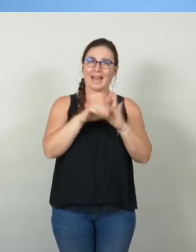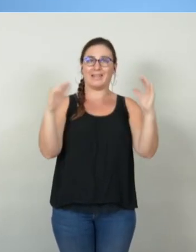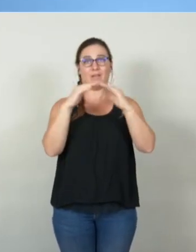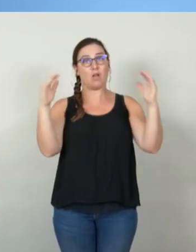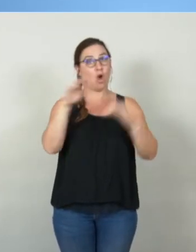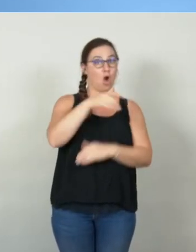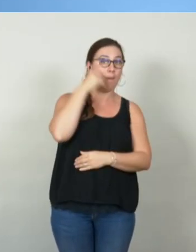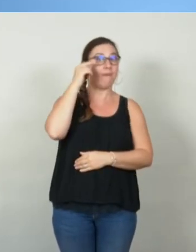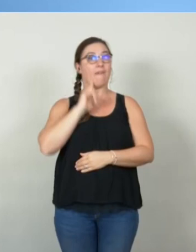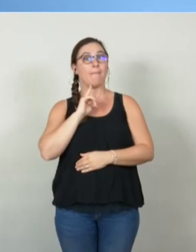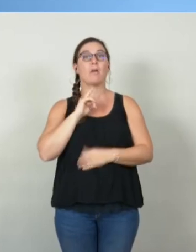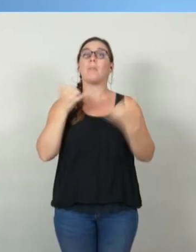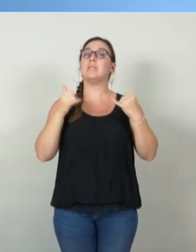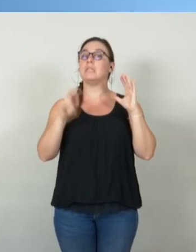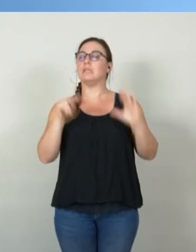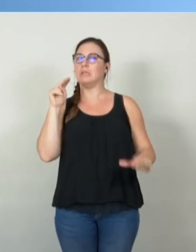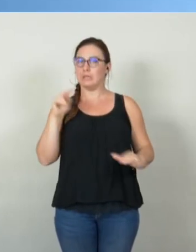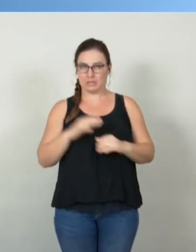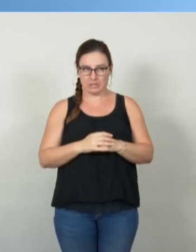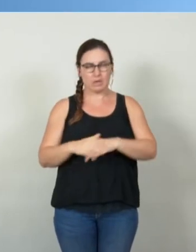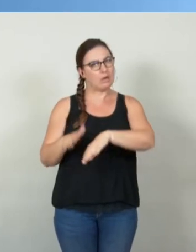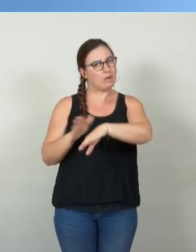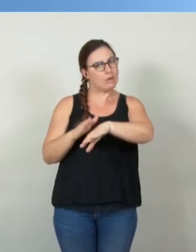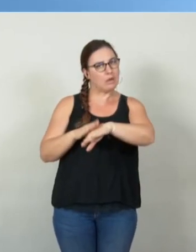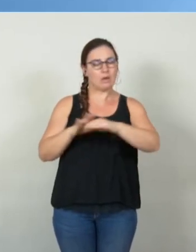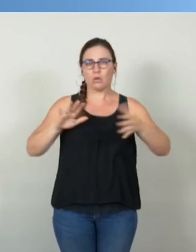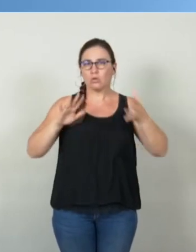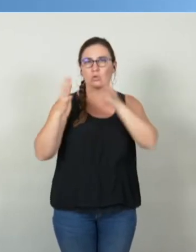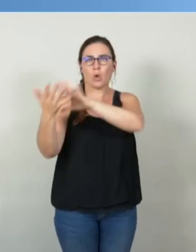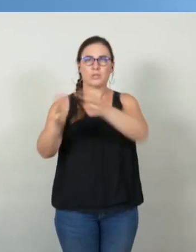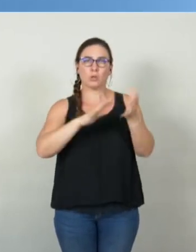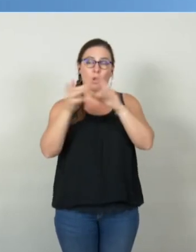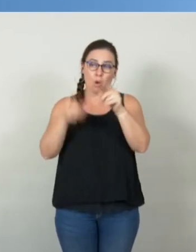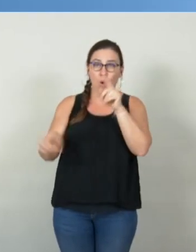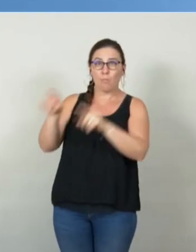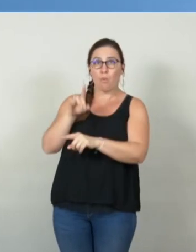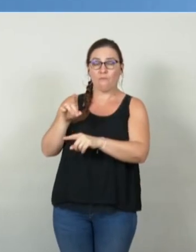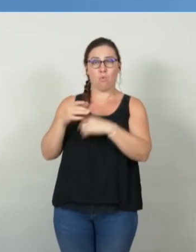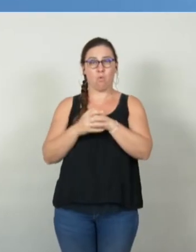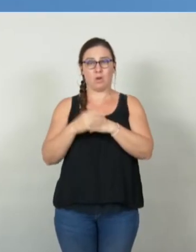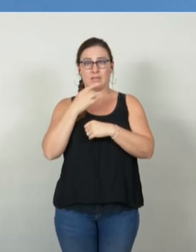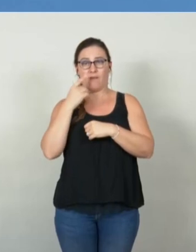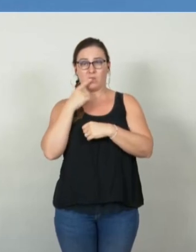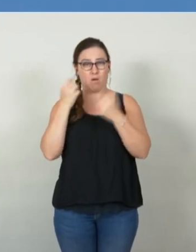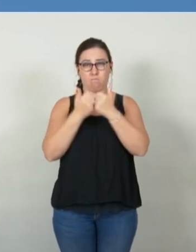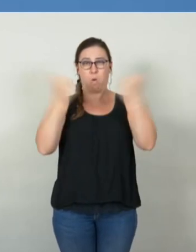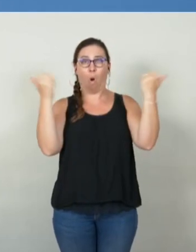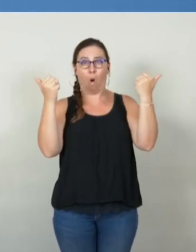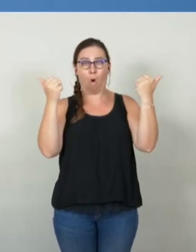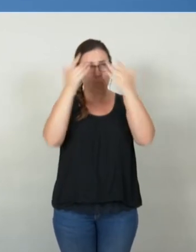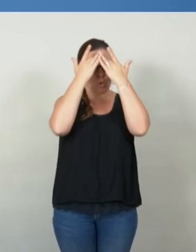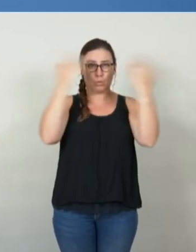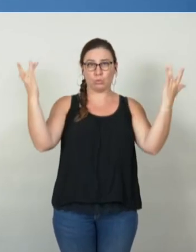telle qu'elle est perçue ici je tiens à dire que toutes ces transitions sont pour vous l'alpha et l'oméga de la culture tel que vous